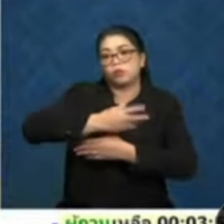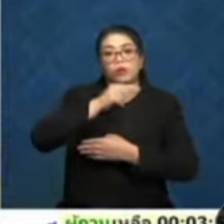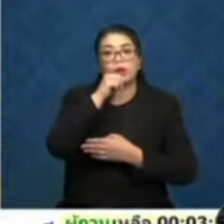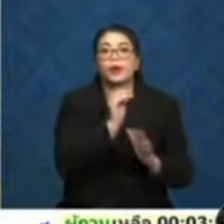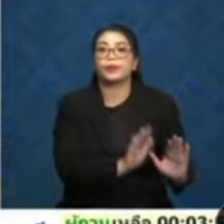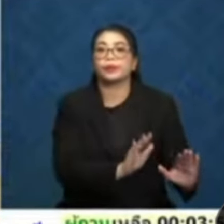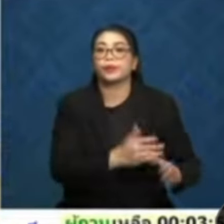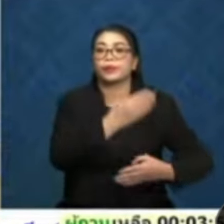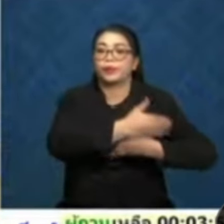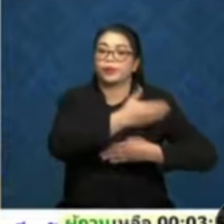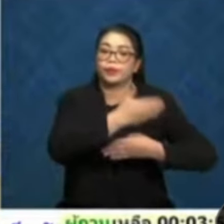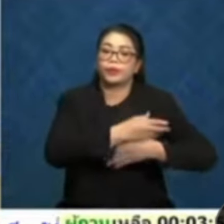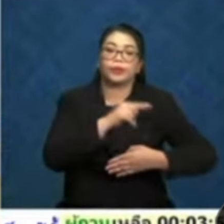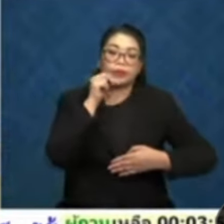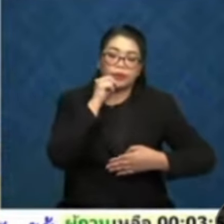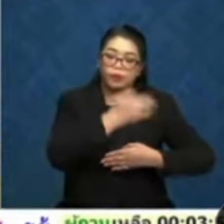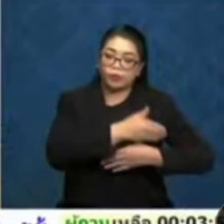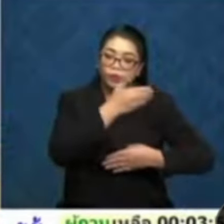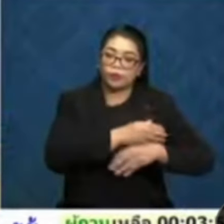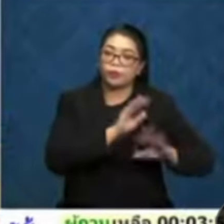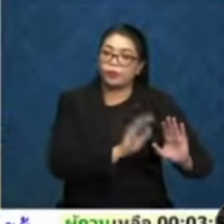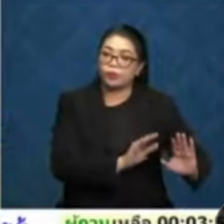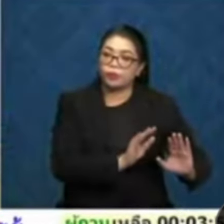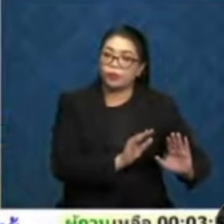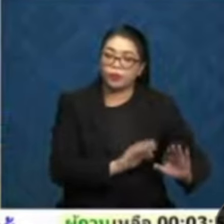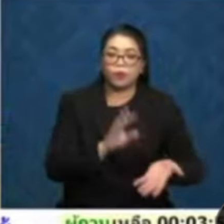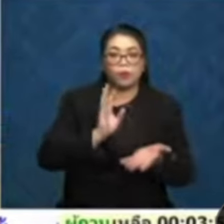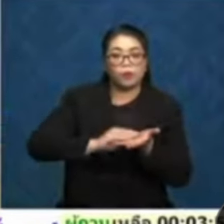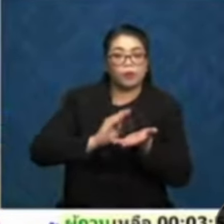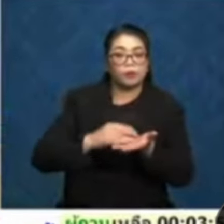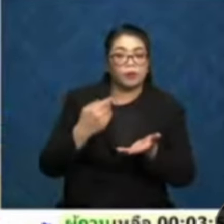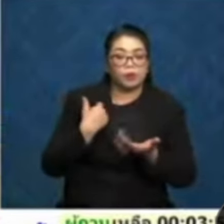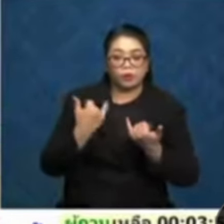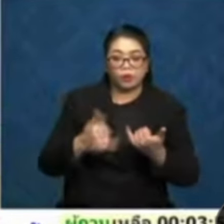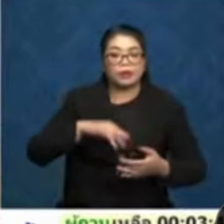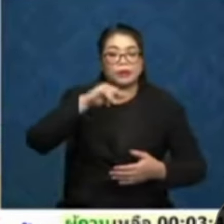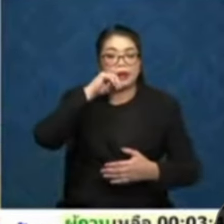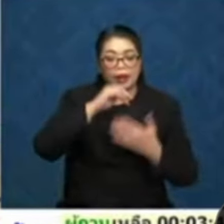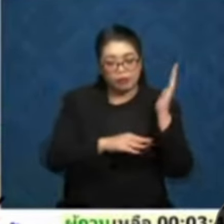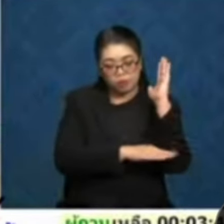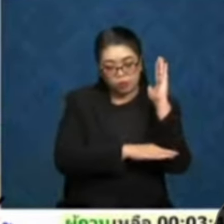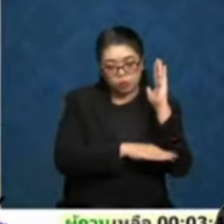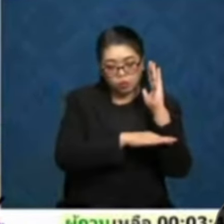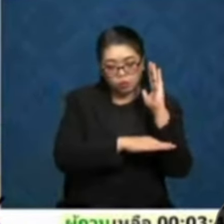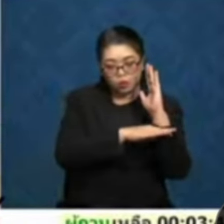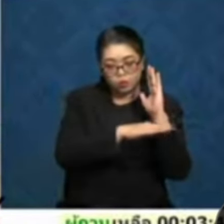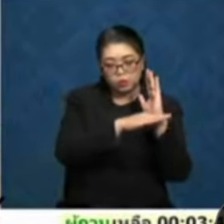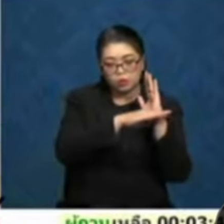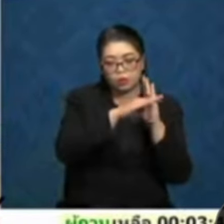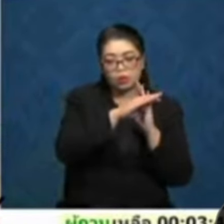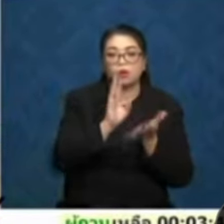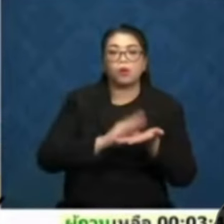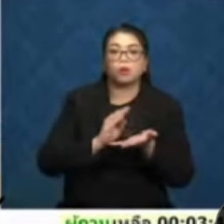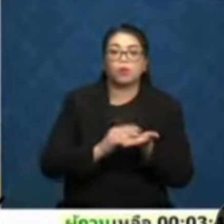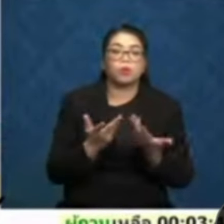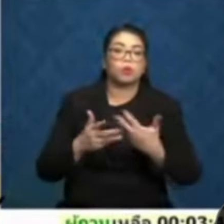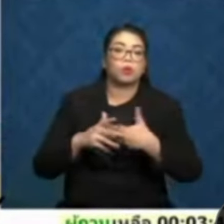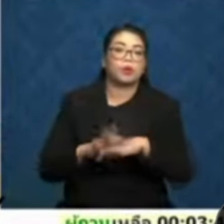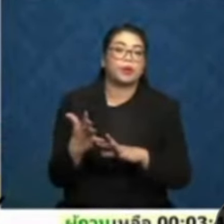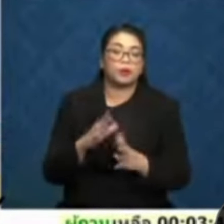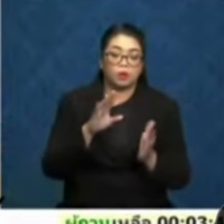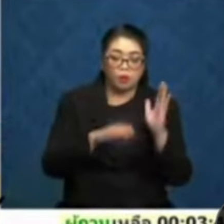งานอื่นๆที่ดูแลประตูน้ำหรือว่าเขื่อนในประเทศไทยมีข้อมูลมีโรมาสติดตั้งอยู่แล้วเพียงแต่ว่าข้อมูลยังขาดการบูรณาการร่วม